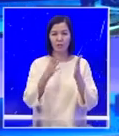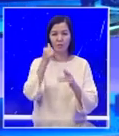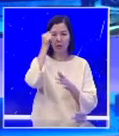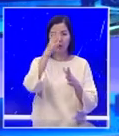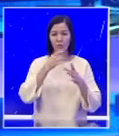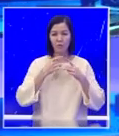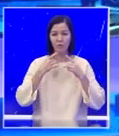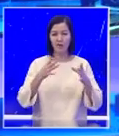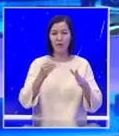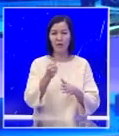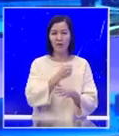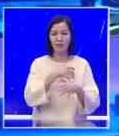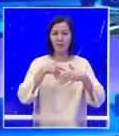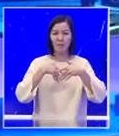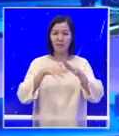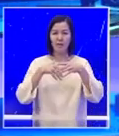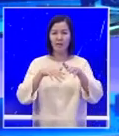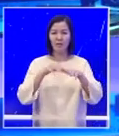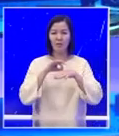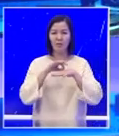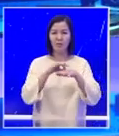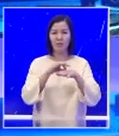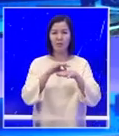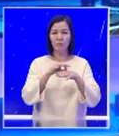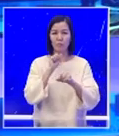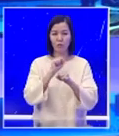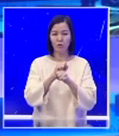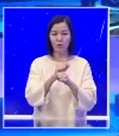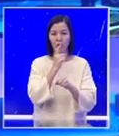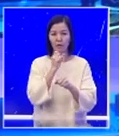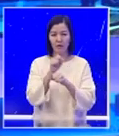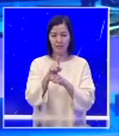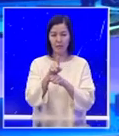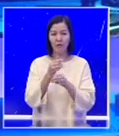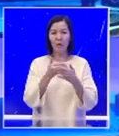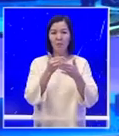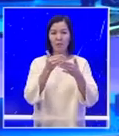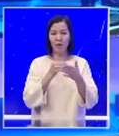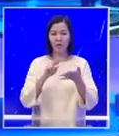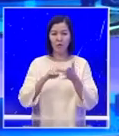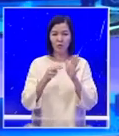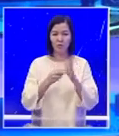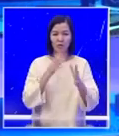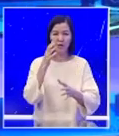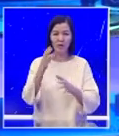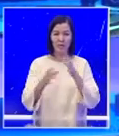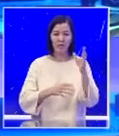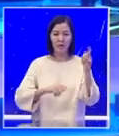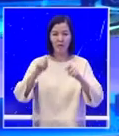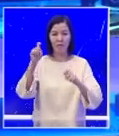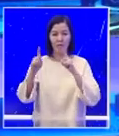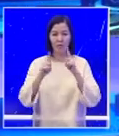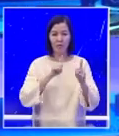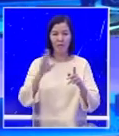тойлауға арналған әскери парадтарды өткізбеу жөнінде тапсырма берді. Сонымен қатар бұған дейін жоспарланған халықаралық форумдарда